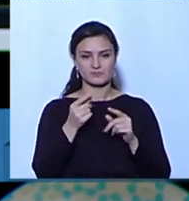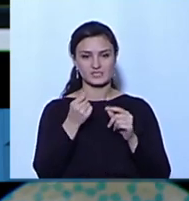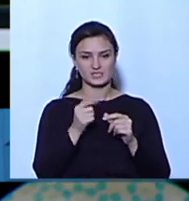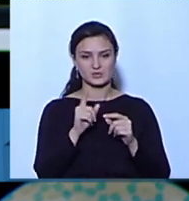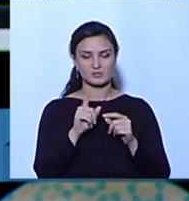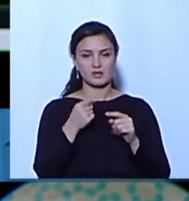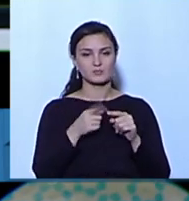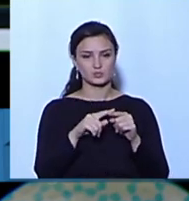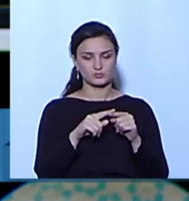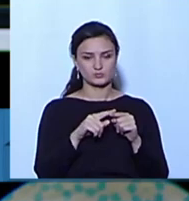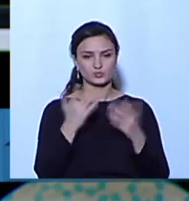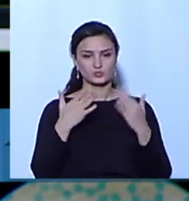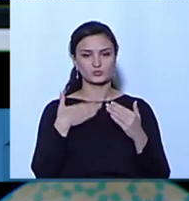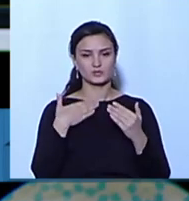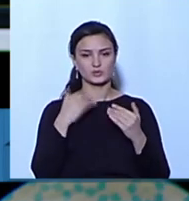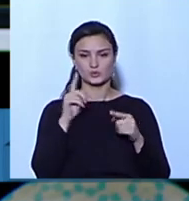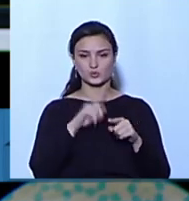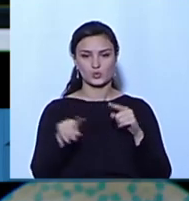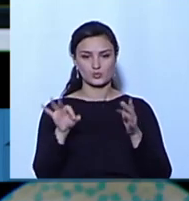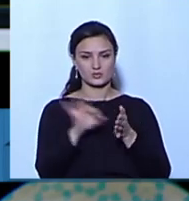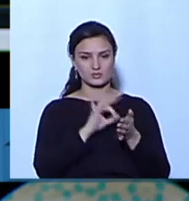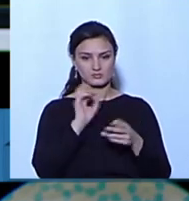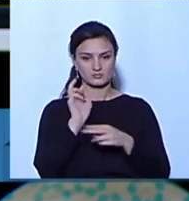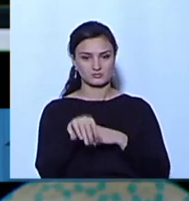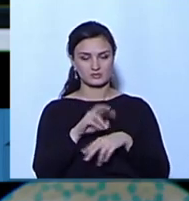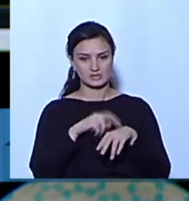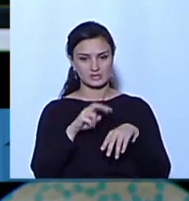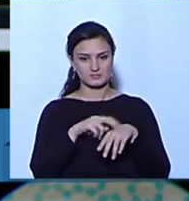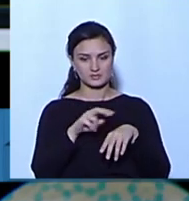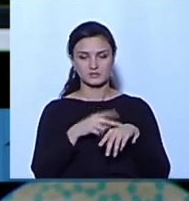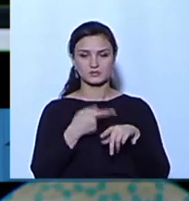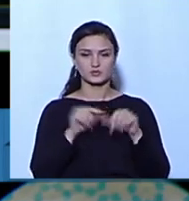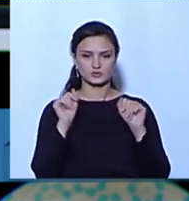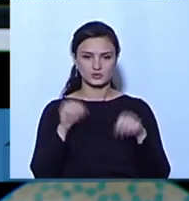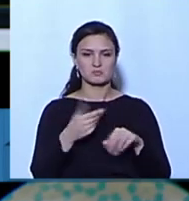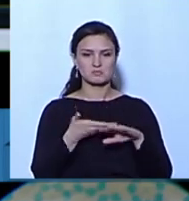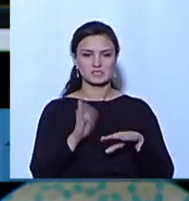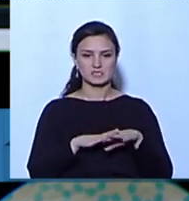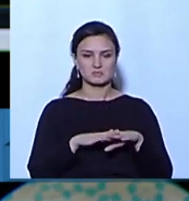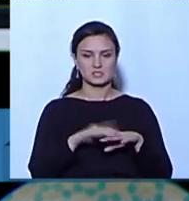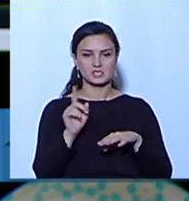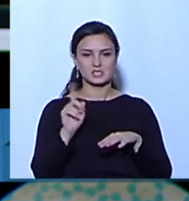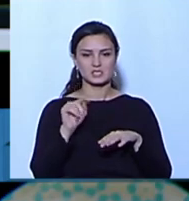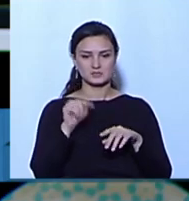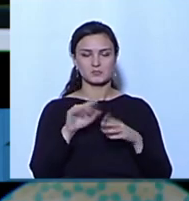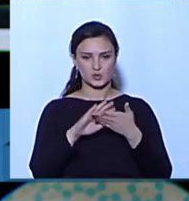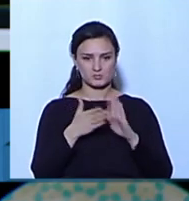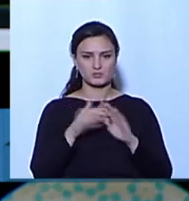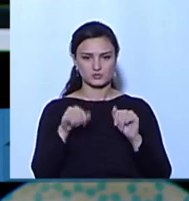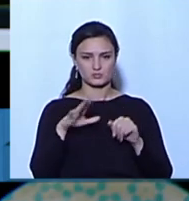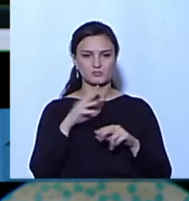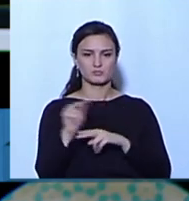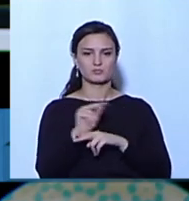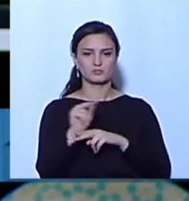რომ ნაკლებია. ამიტომ თუ ჩვენ დროულად მივმართავთ, შესაძლებელია კლინიკურად მძიმე დებიუტის პირობებშიც